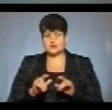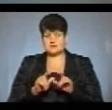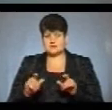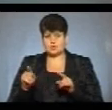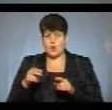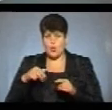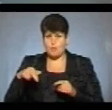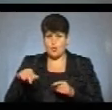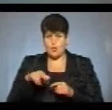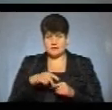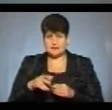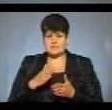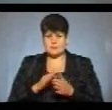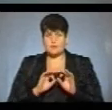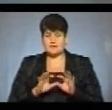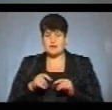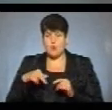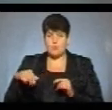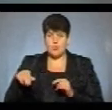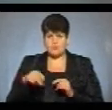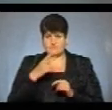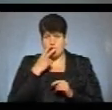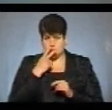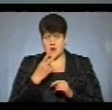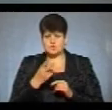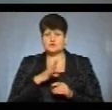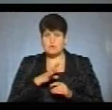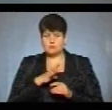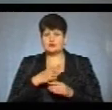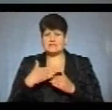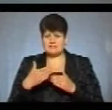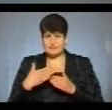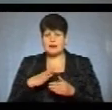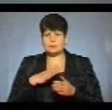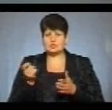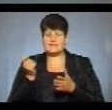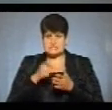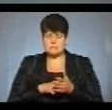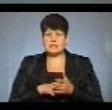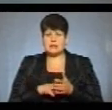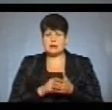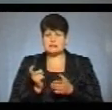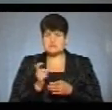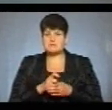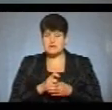садочком обходила, пояснення є, вона обходила, вона бачила, що там були двері і були замки.